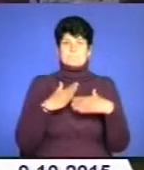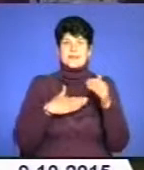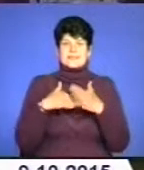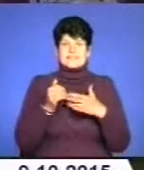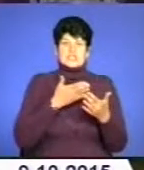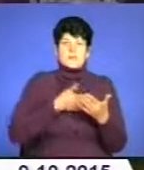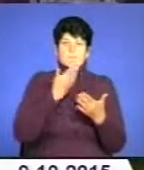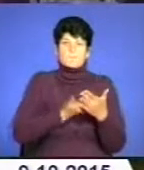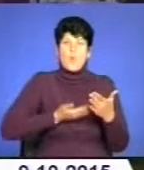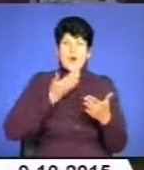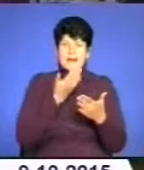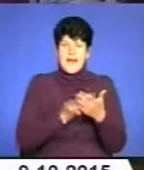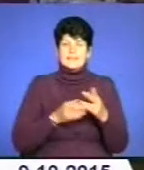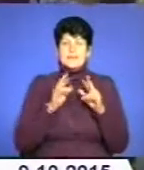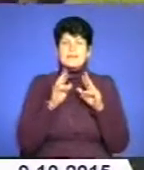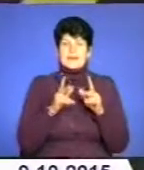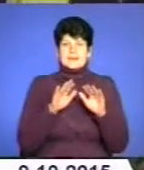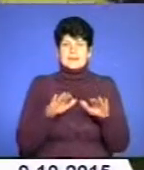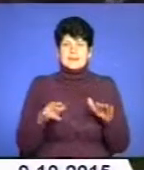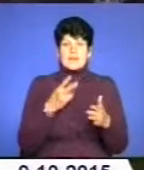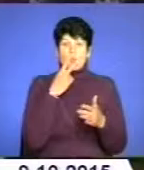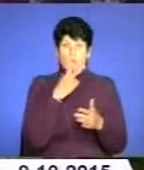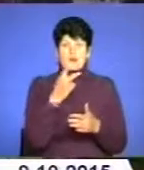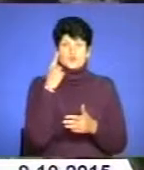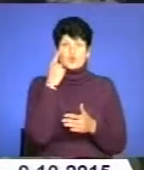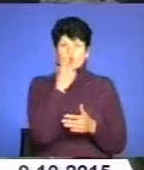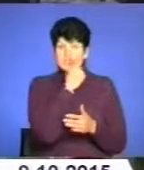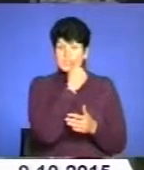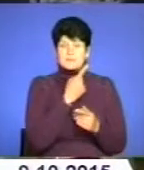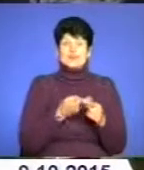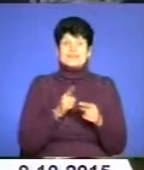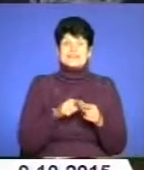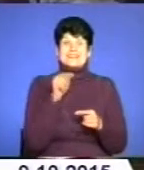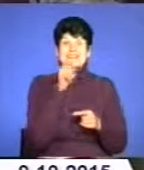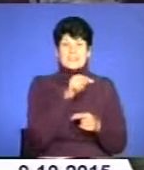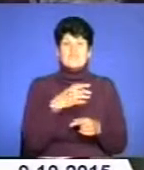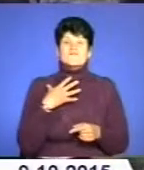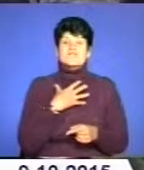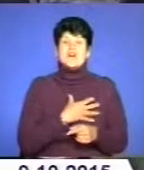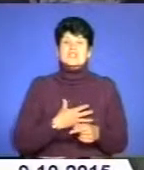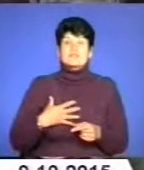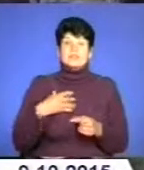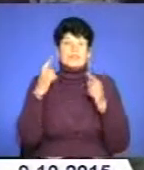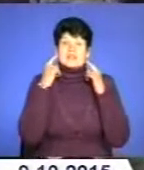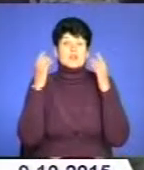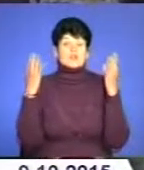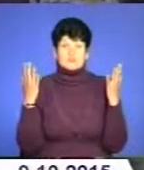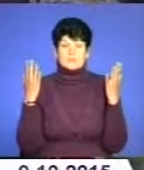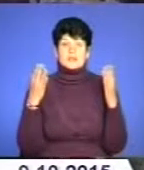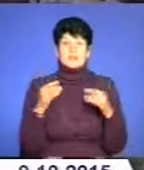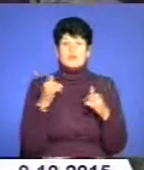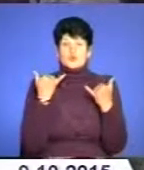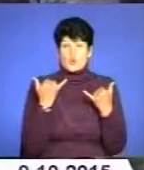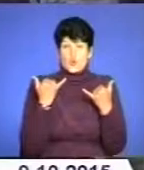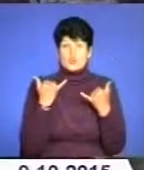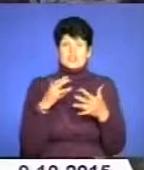практичні настанови. Як діти побачать очима, то це для них важливіше, в тому, що вони не чують. І от сьогоднішнє